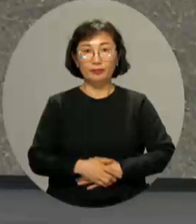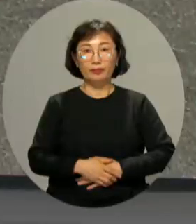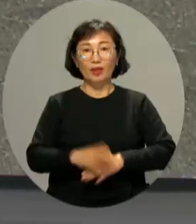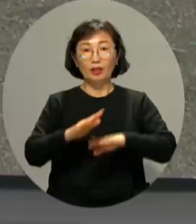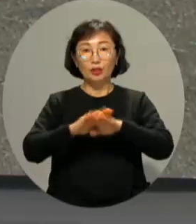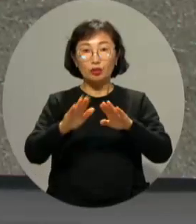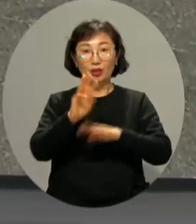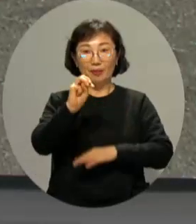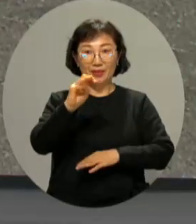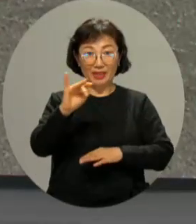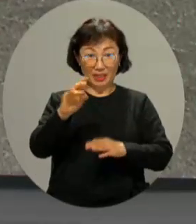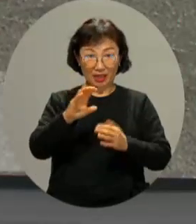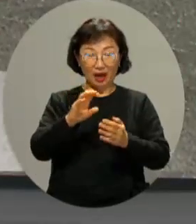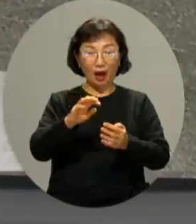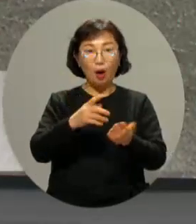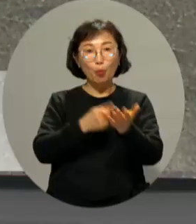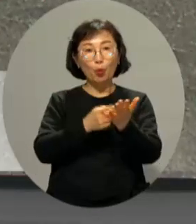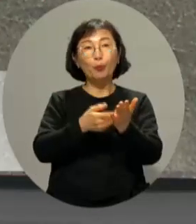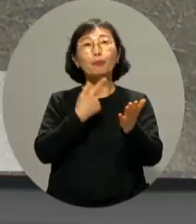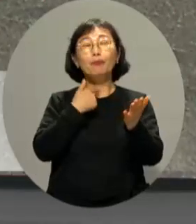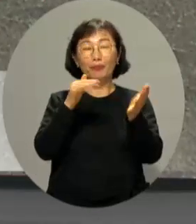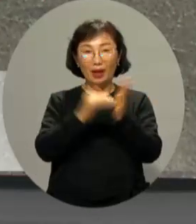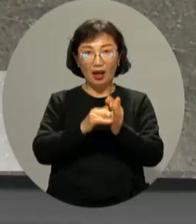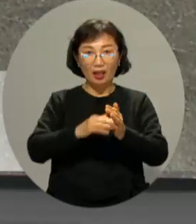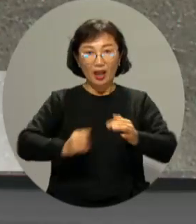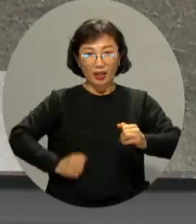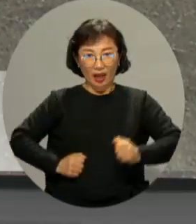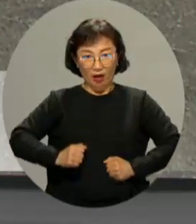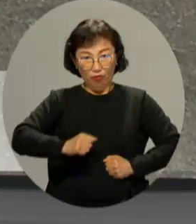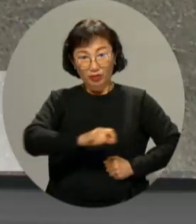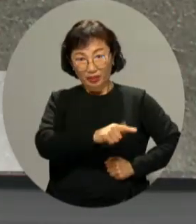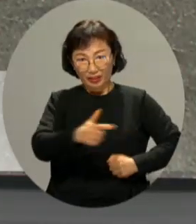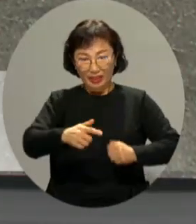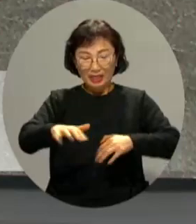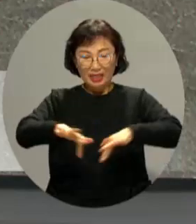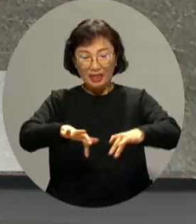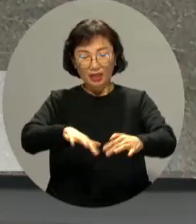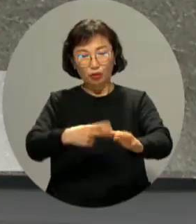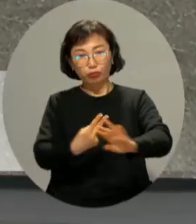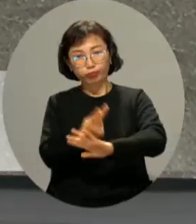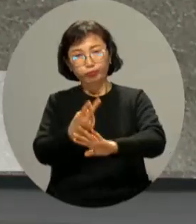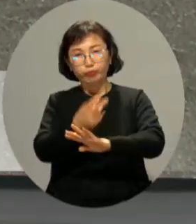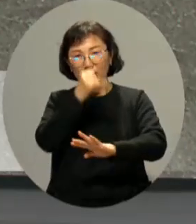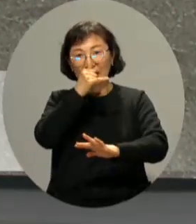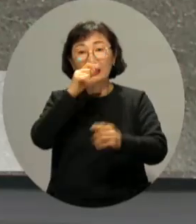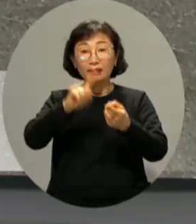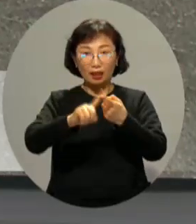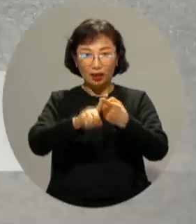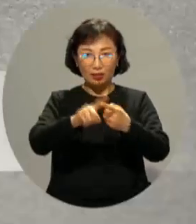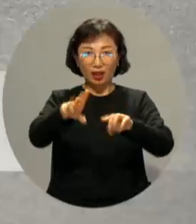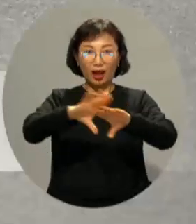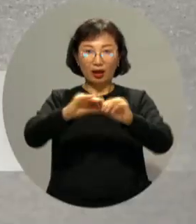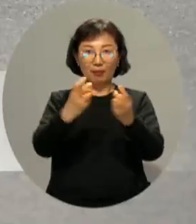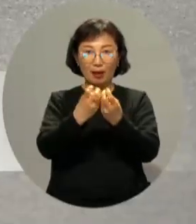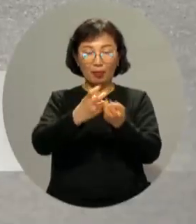전주 mbc가 보도한 두꺼비 로드킬 문제에 대해 전주시가 대책을 내놨습니다 전주시는